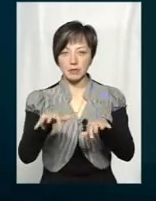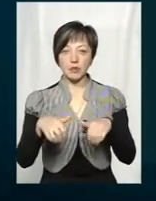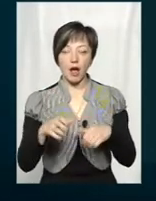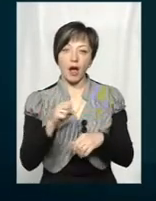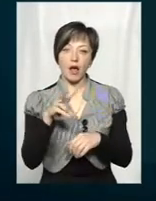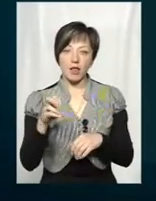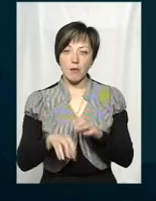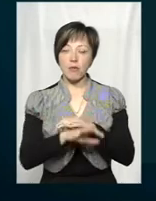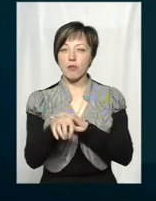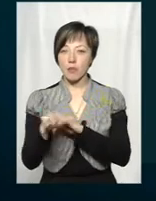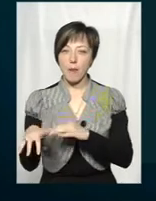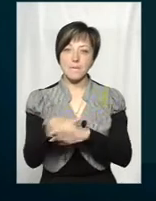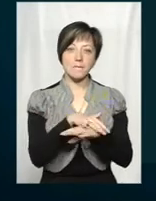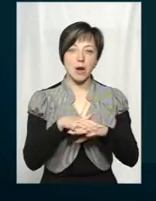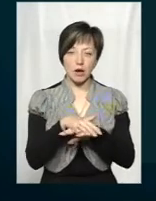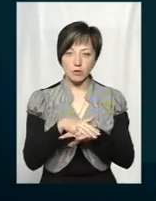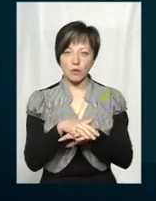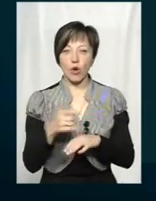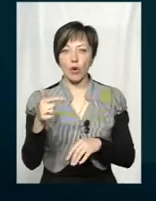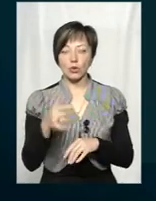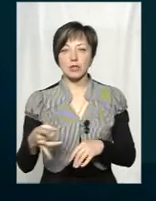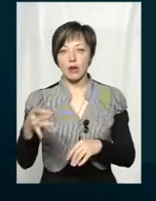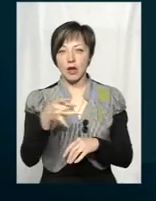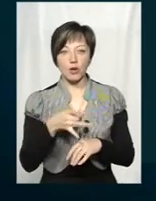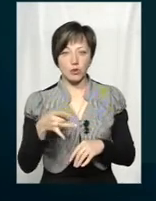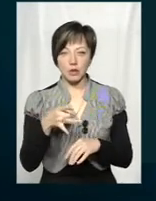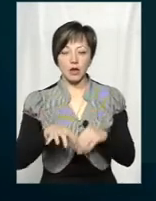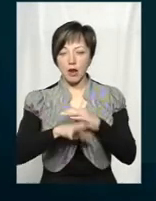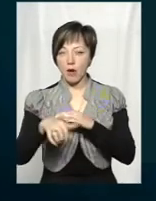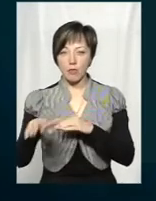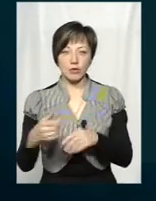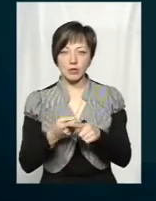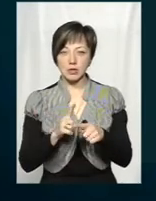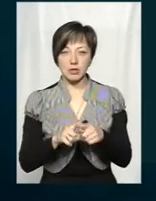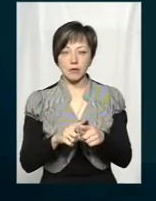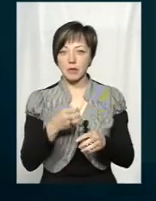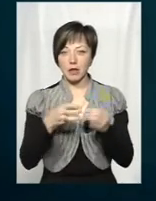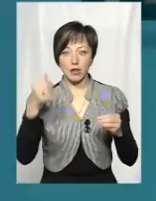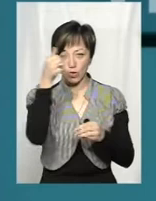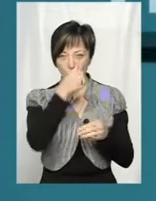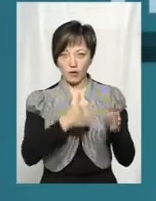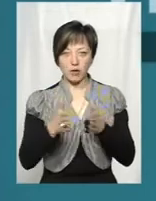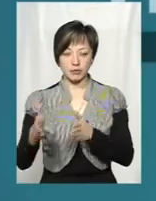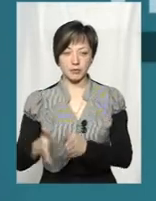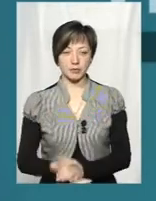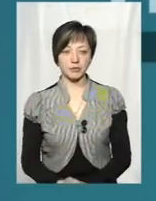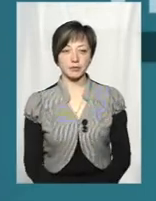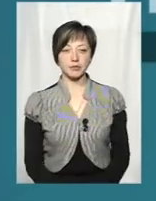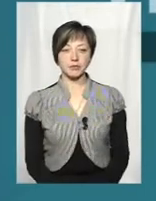кажу, що пограбування масове. Городоцький район, ну там він грабується вже тільки те, що я знаю, років 15.